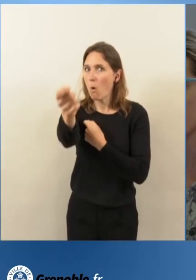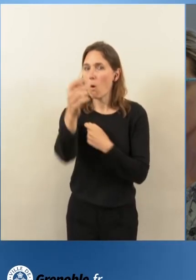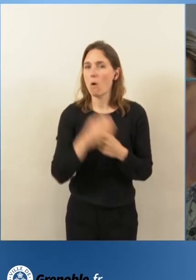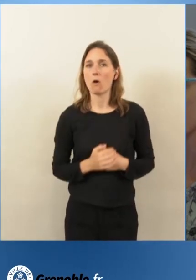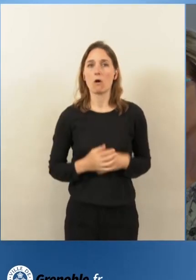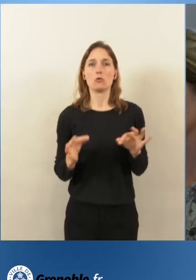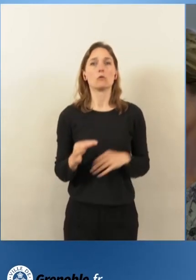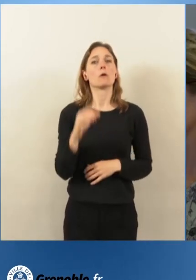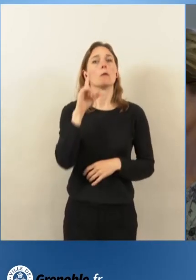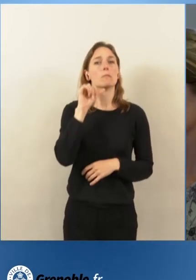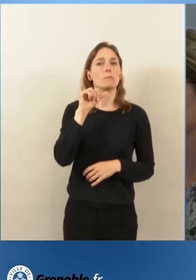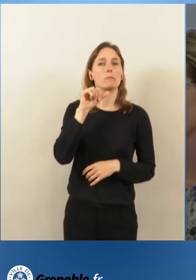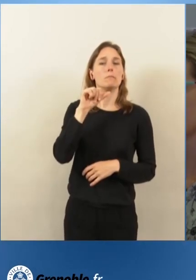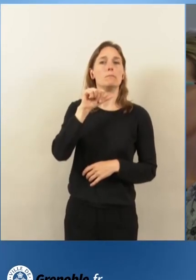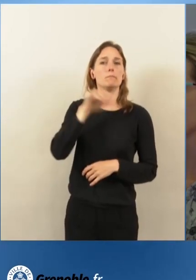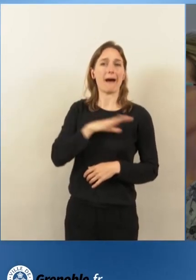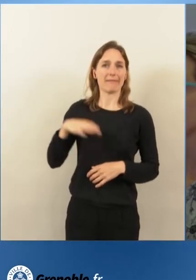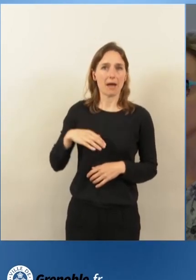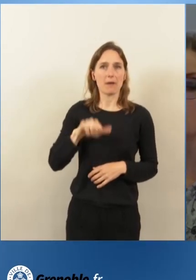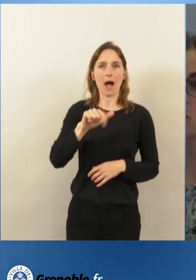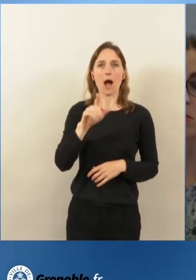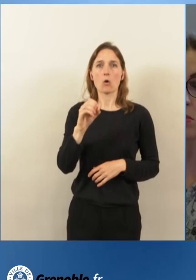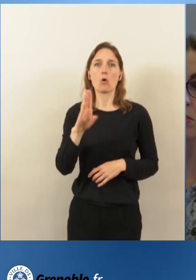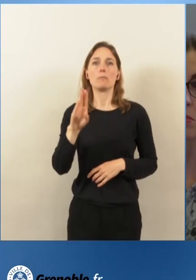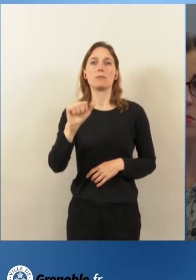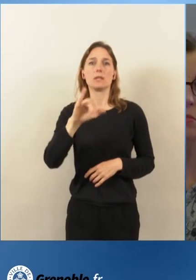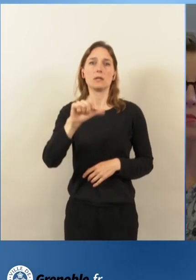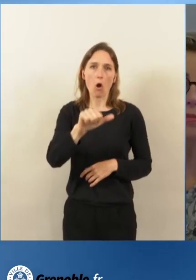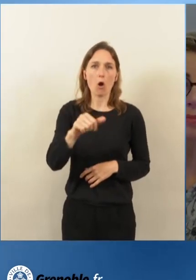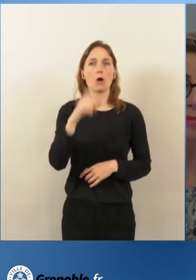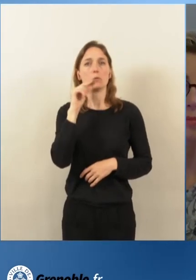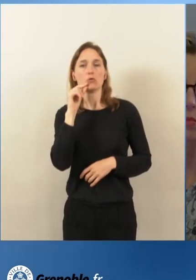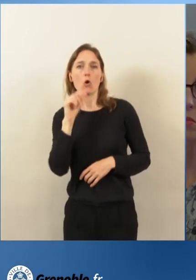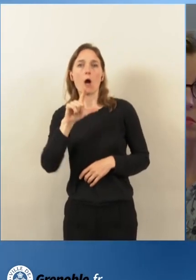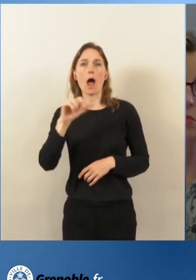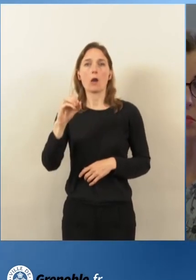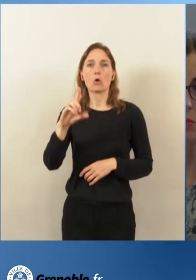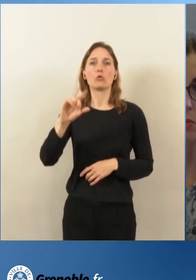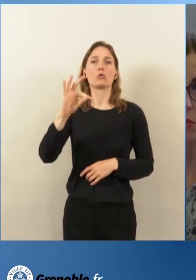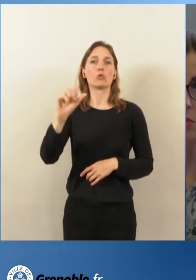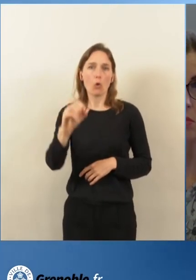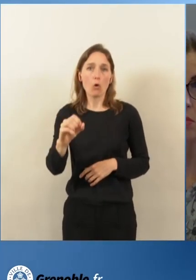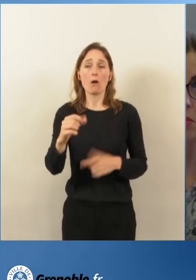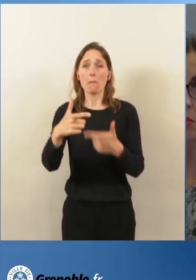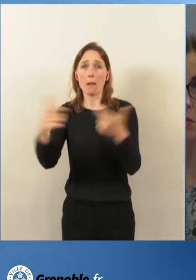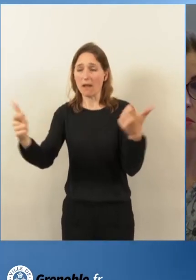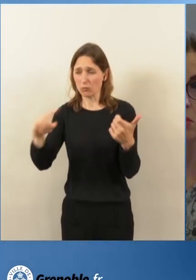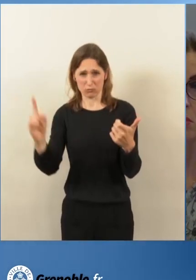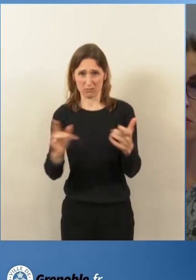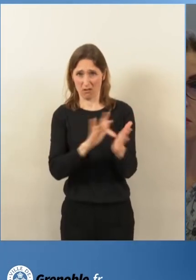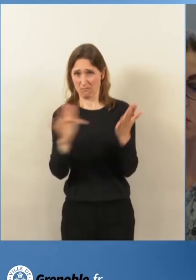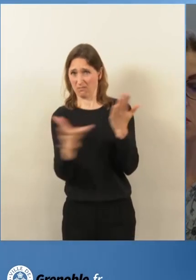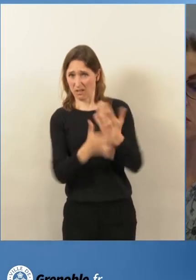Maxence chaloto à kim-sabri à joomer sont donc des traîtres si je comprends bien des renégats et les Grenoblois doivent le savoir